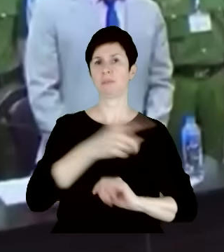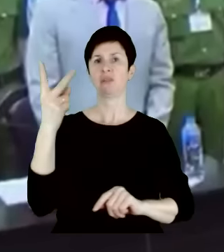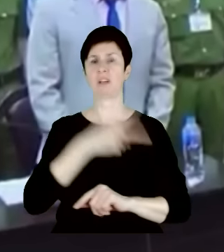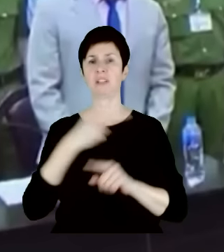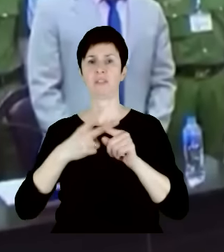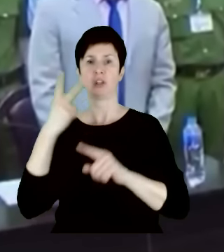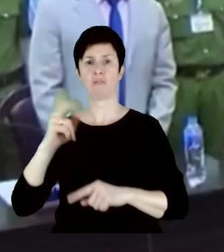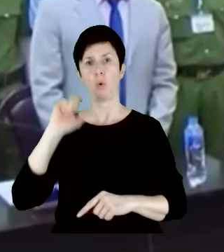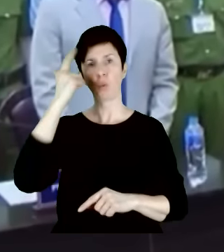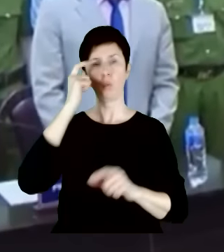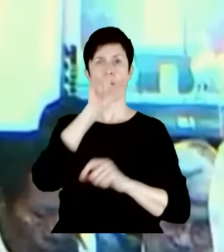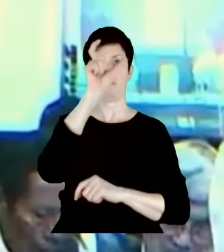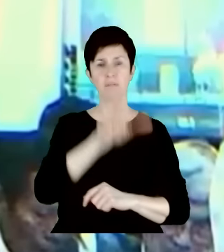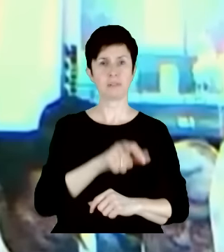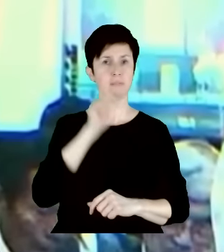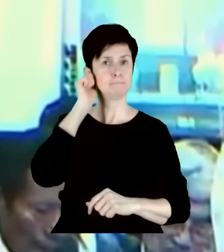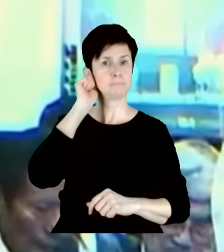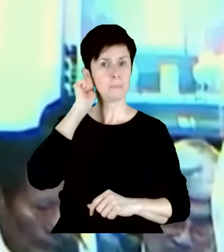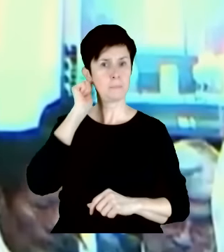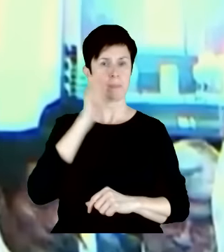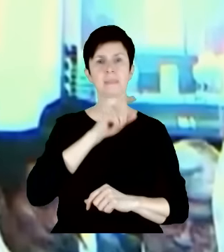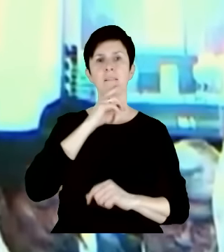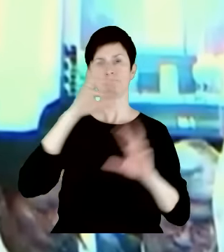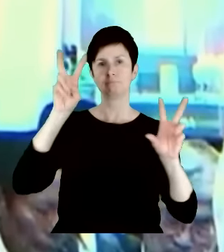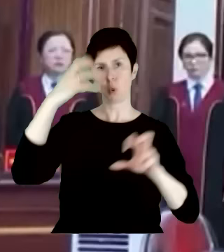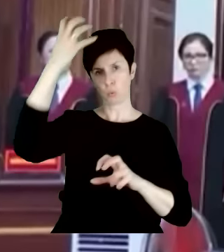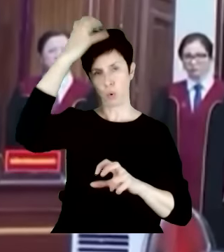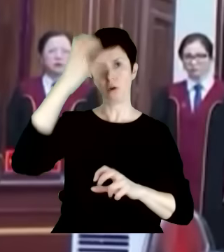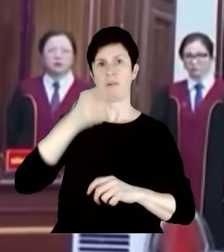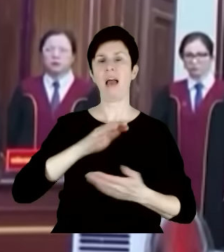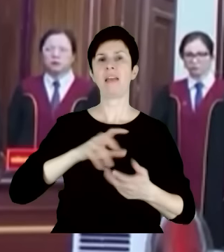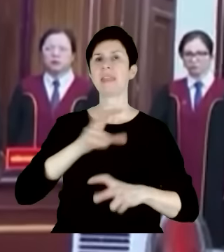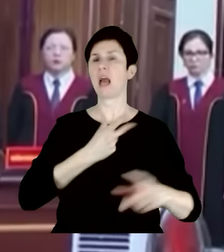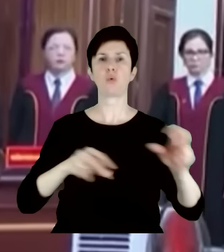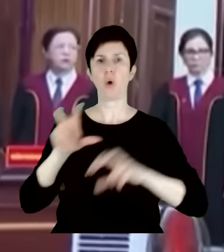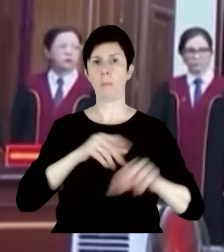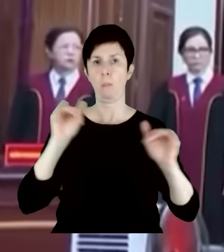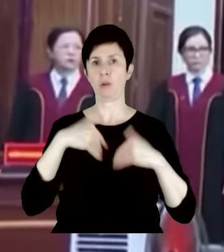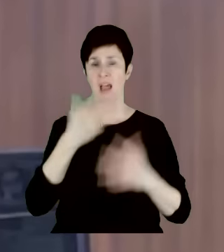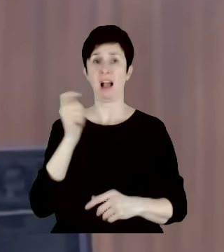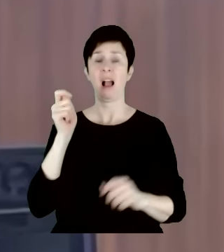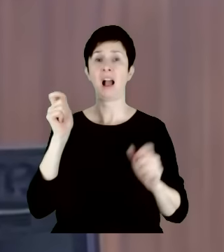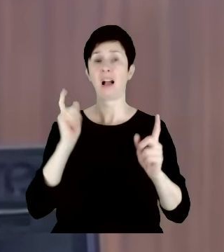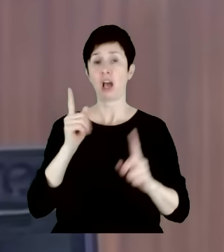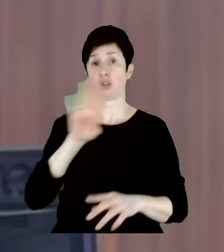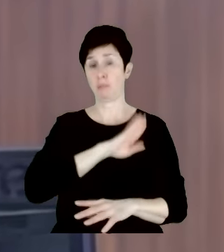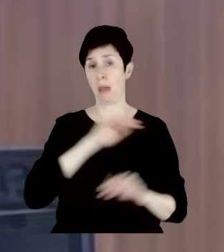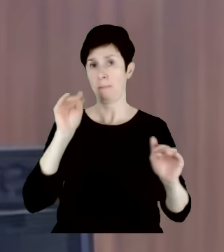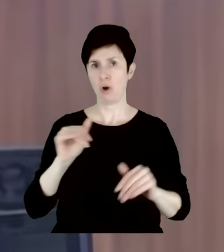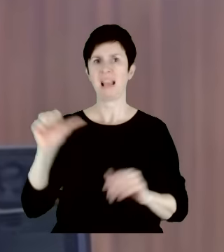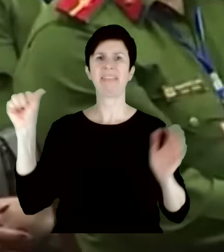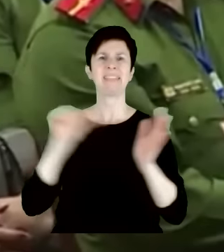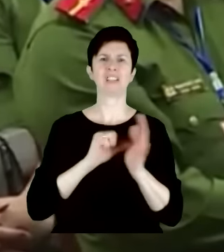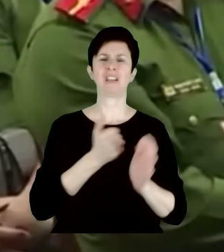2018-2022. Głównej oskarżonej, Trong Mai Lan, tak zwanej królowej rynku nieruchomości, grozi nawet kara śmierci. W procesie wezmą udział tysiące świadków i 200